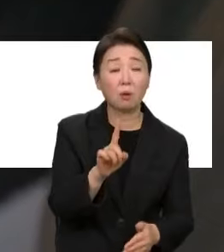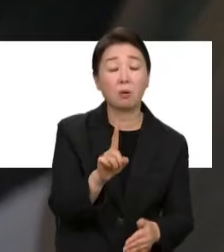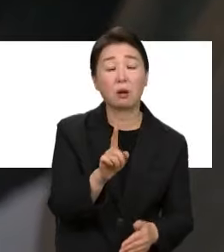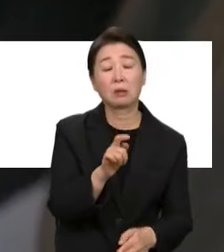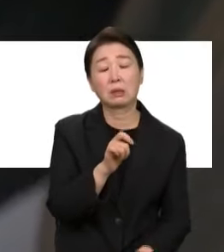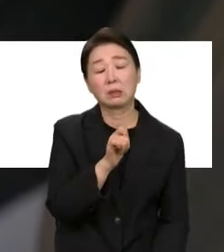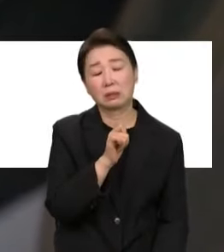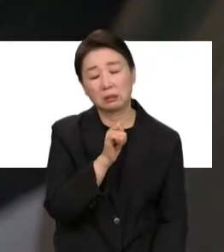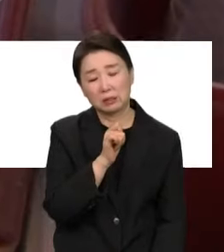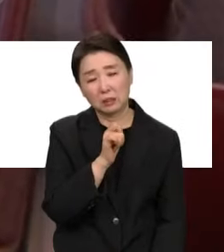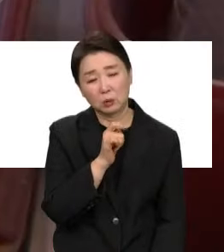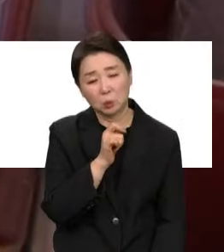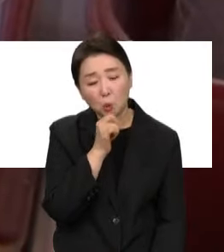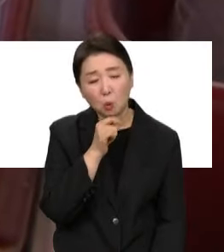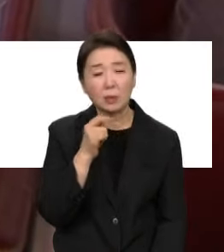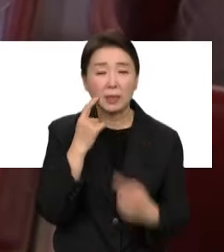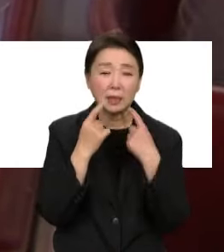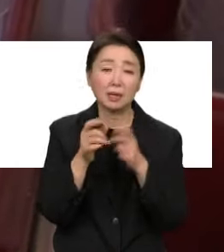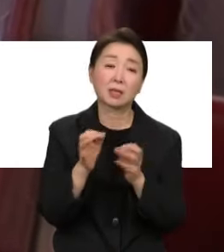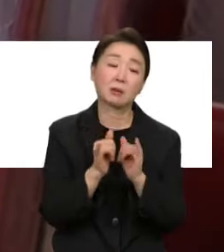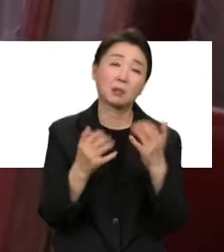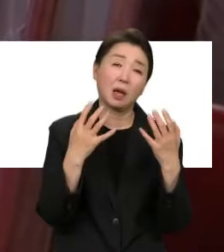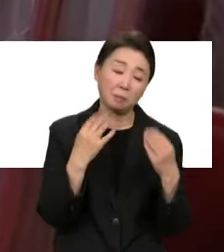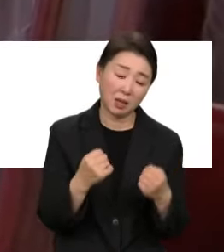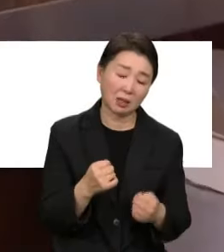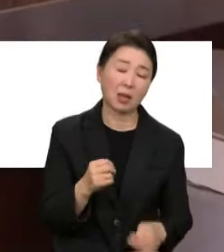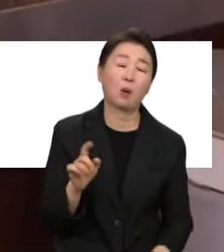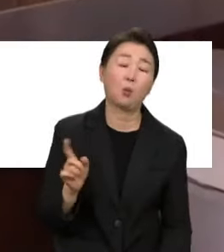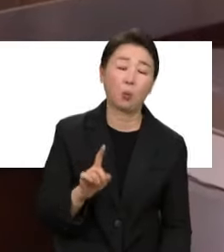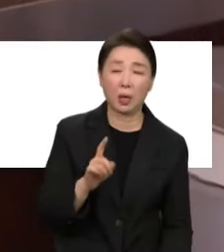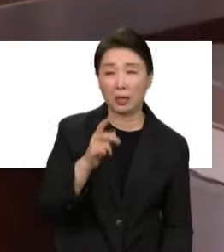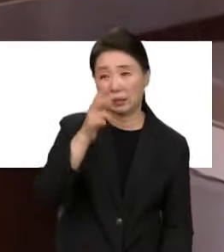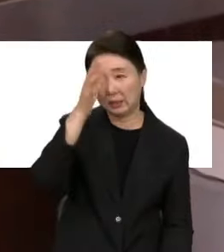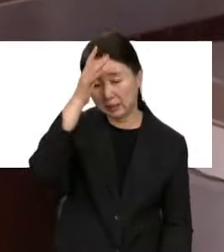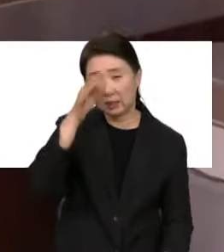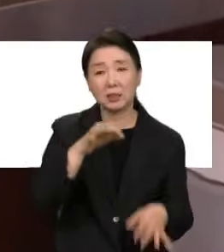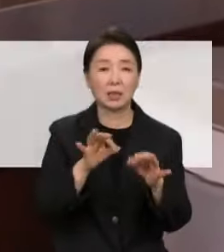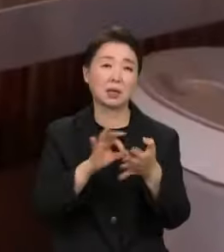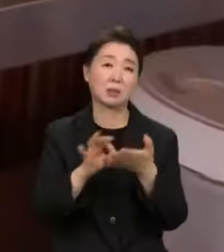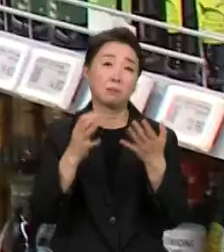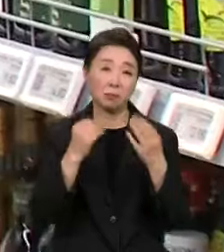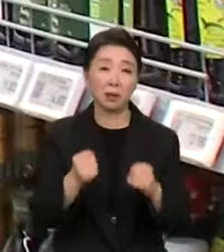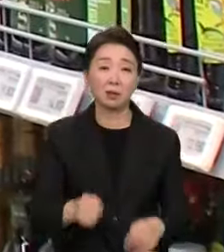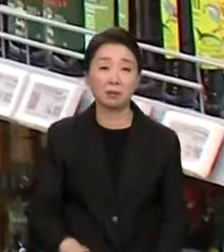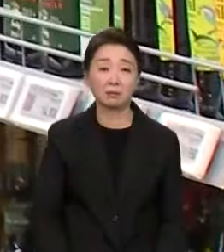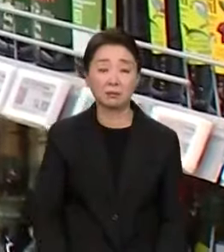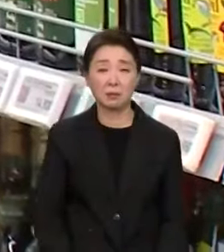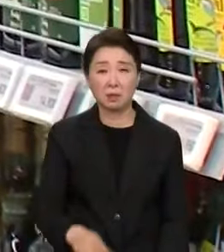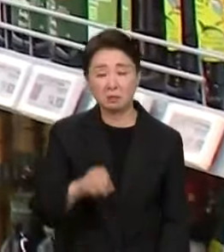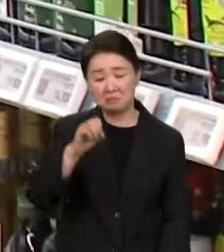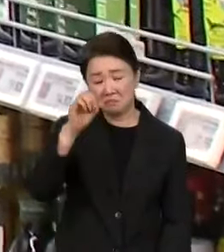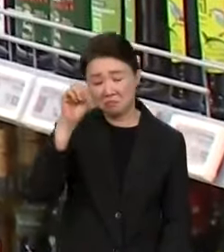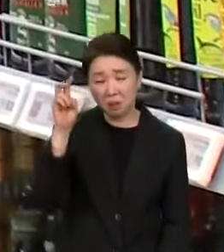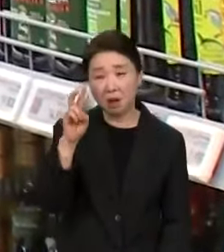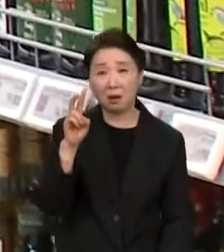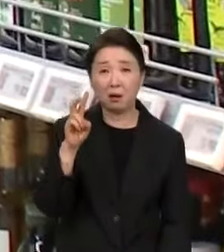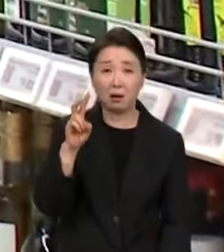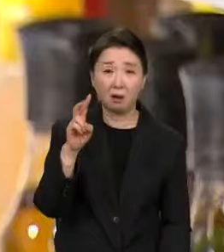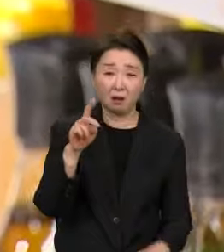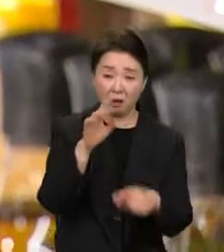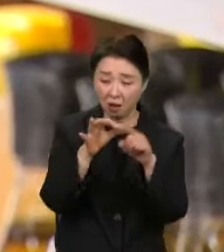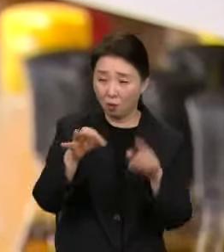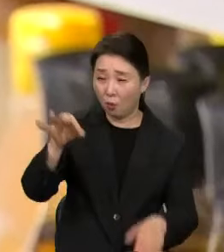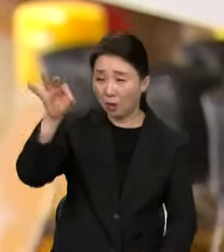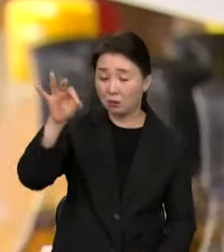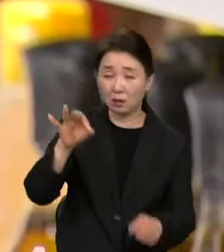많이 쓰거든. 자영업자들이 치킨집 뭐 이런 집들이 다 쓰는데. 예상치 못한 고환율이